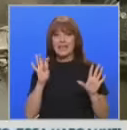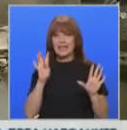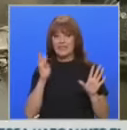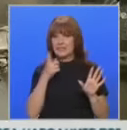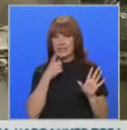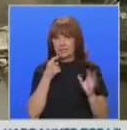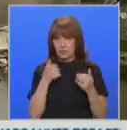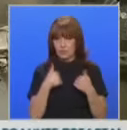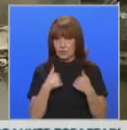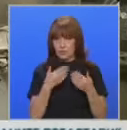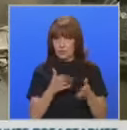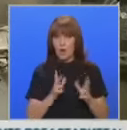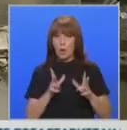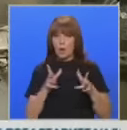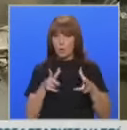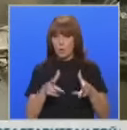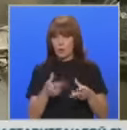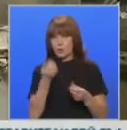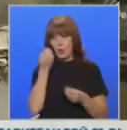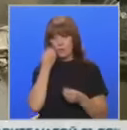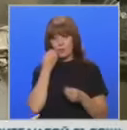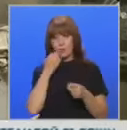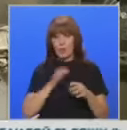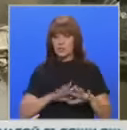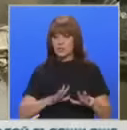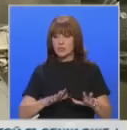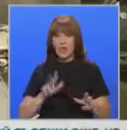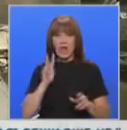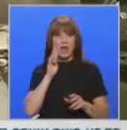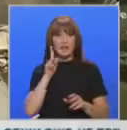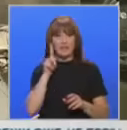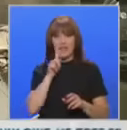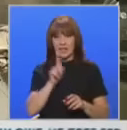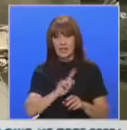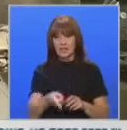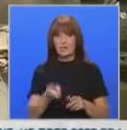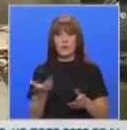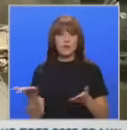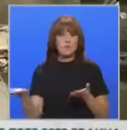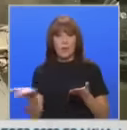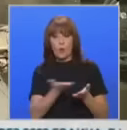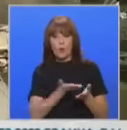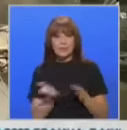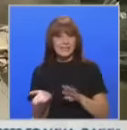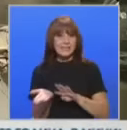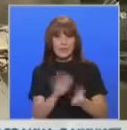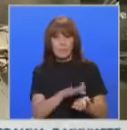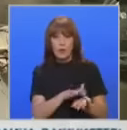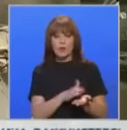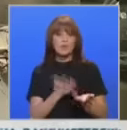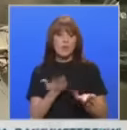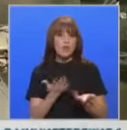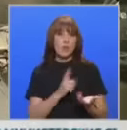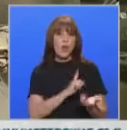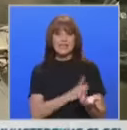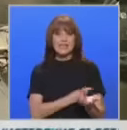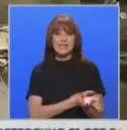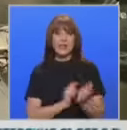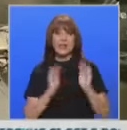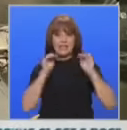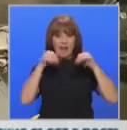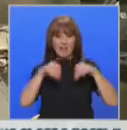Както виждате, мостът е в много добро състояние. Два дена не можем да го съборим, но просто под силната вълна, която